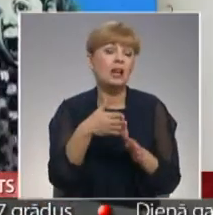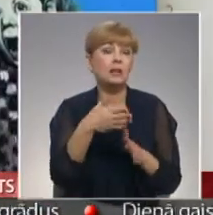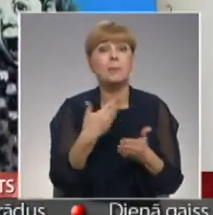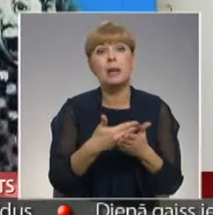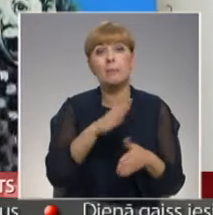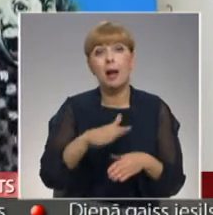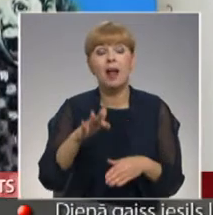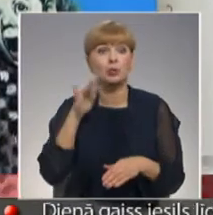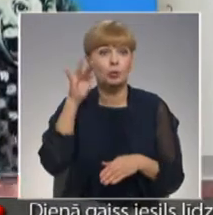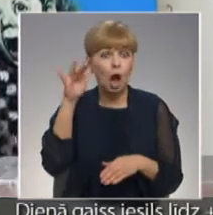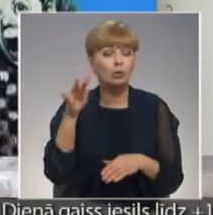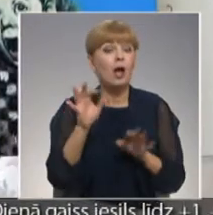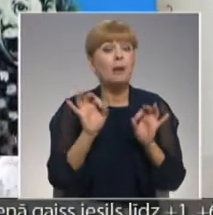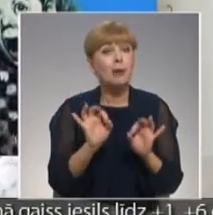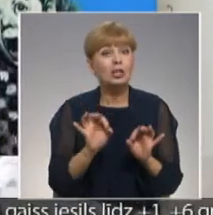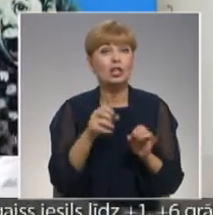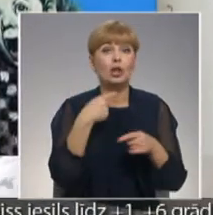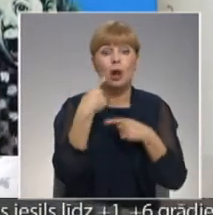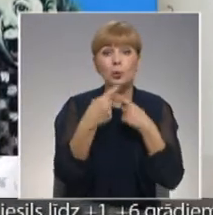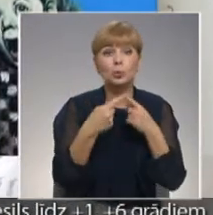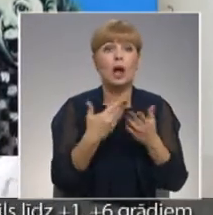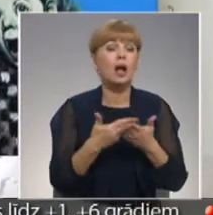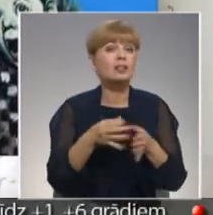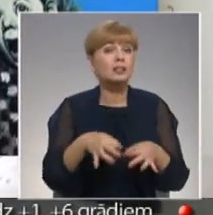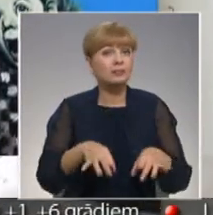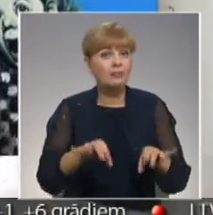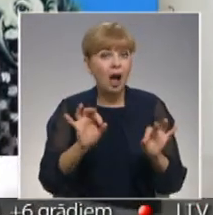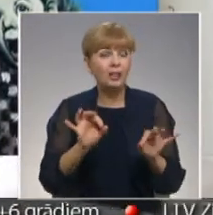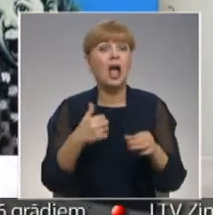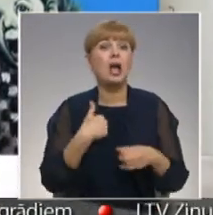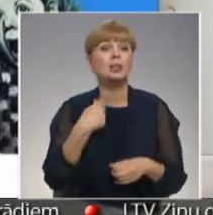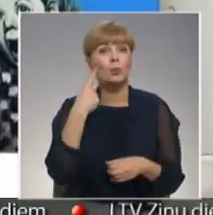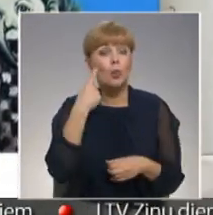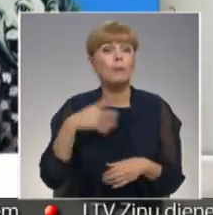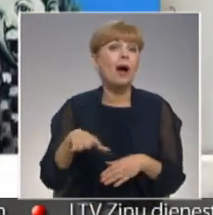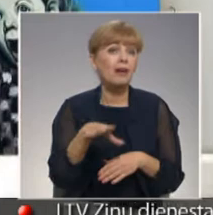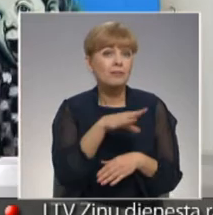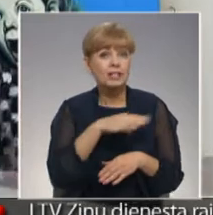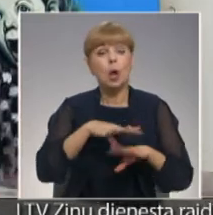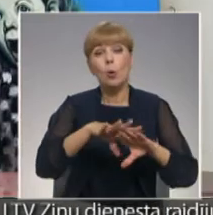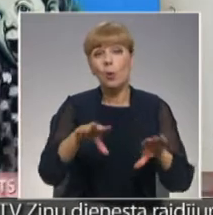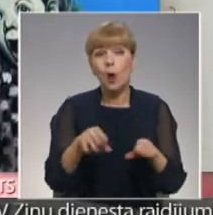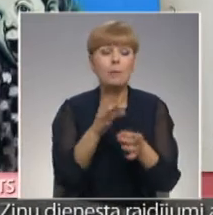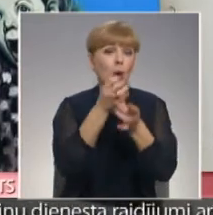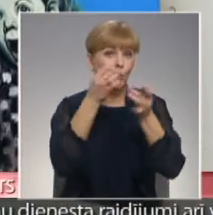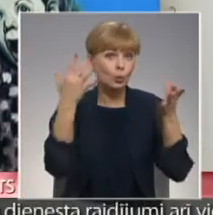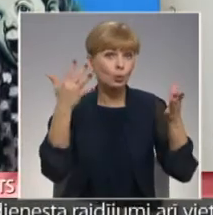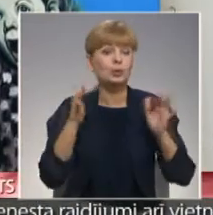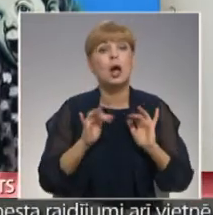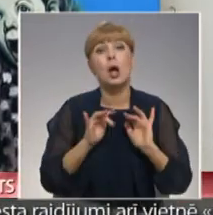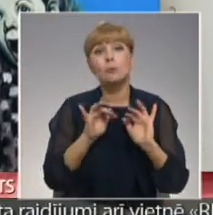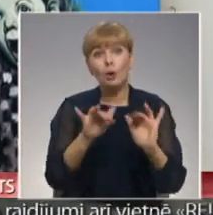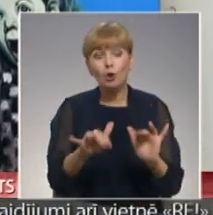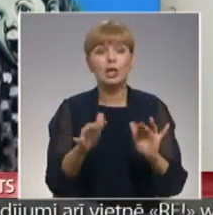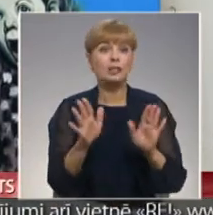kādreiz viņi patiešām runā par to, kas viņiem liekas svarīgi. Un es domāju, ka tas visā ar tajā kopējā kultūras procesā un tādā,